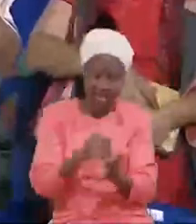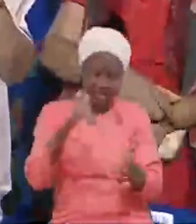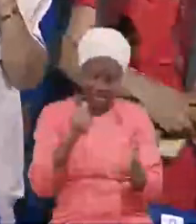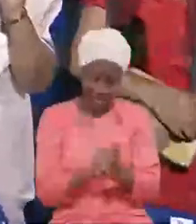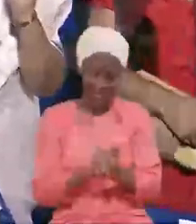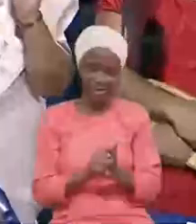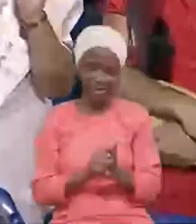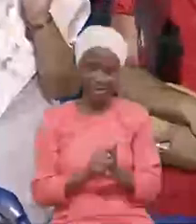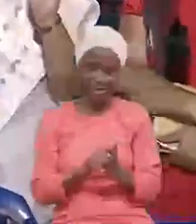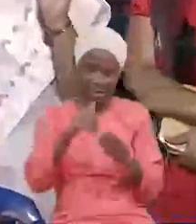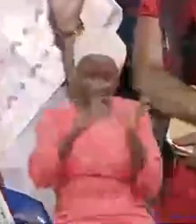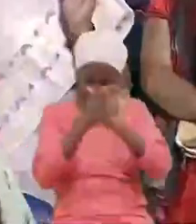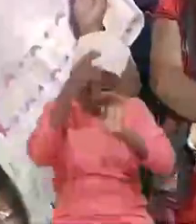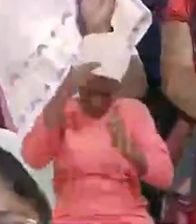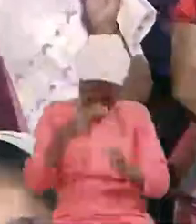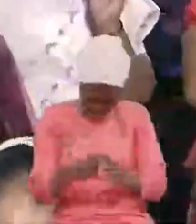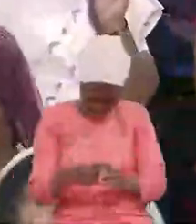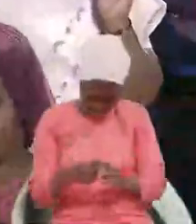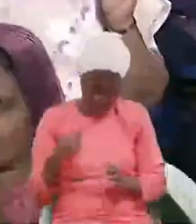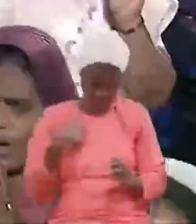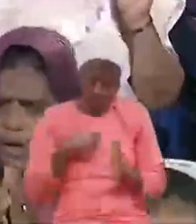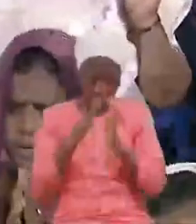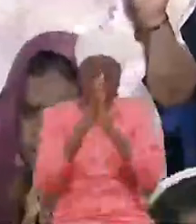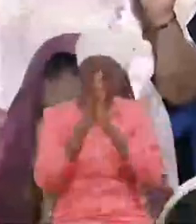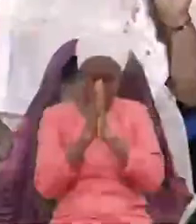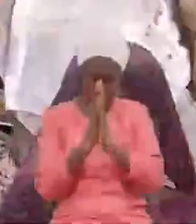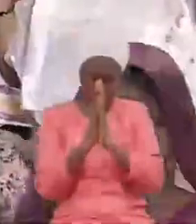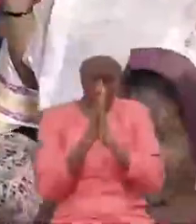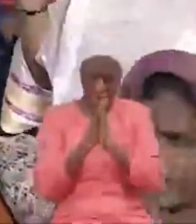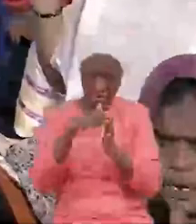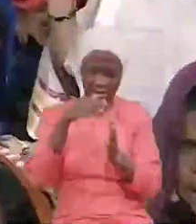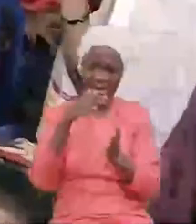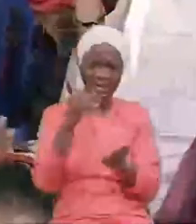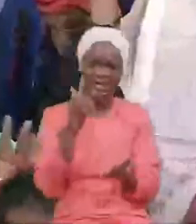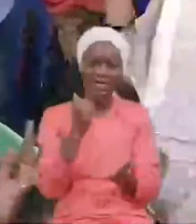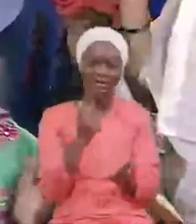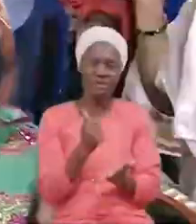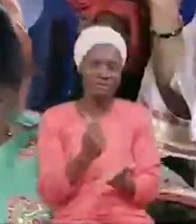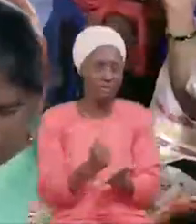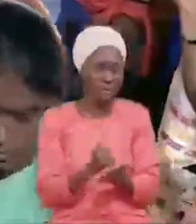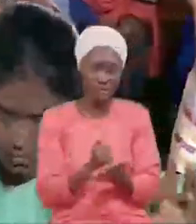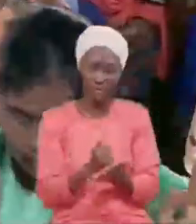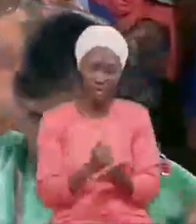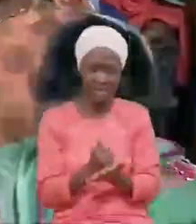Au nom de Jésus, nous prions.